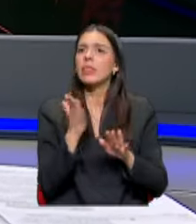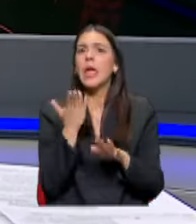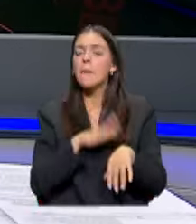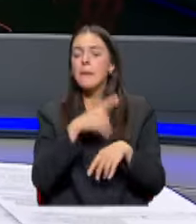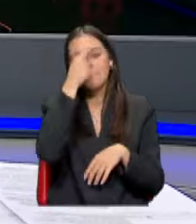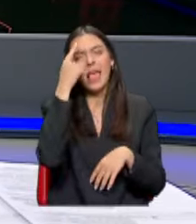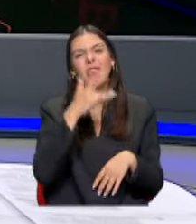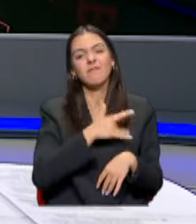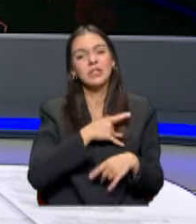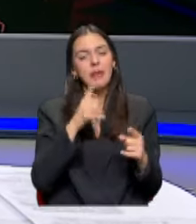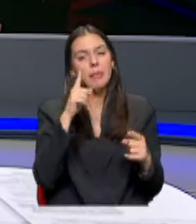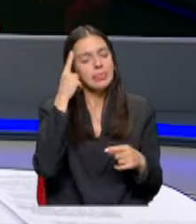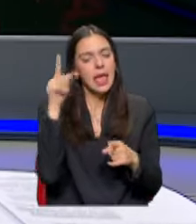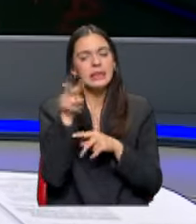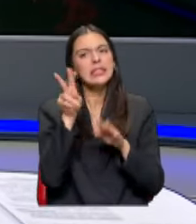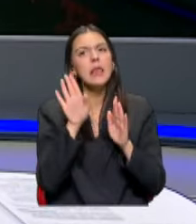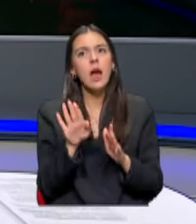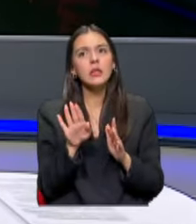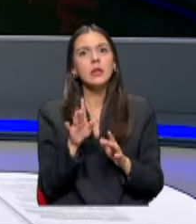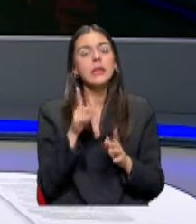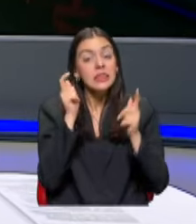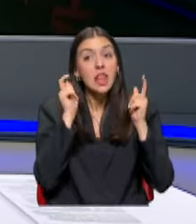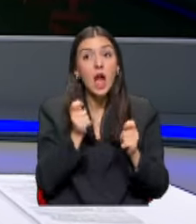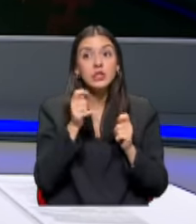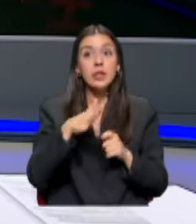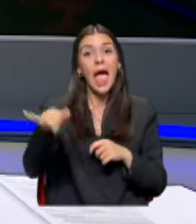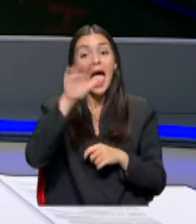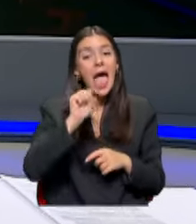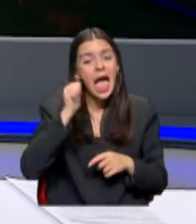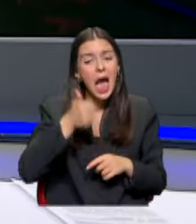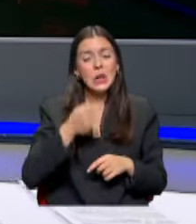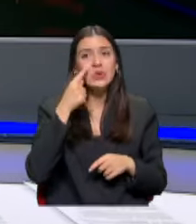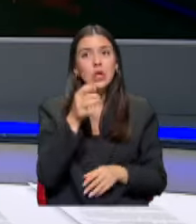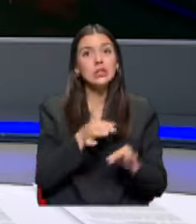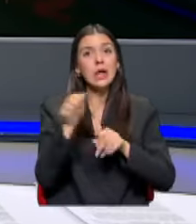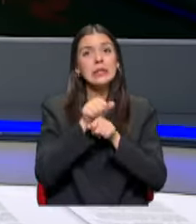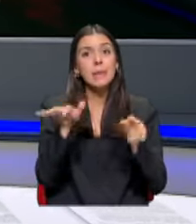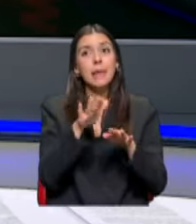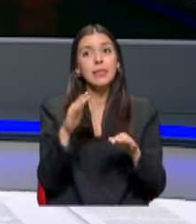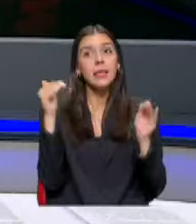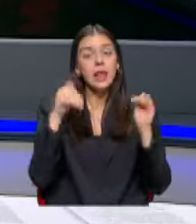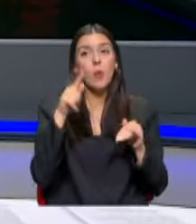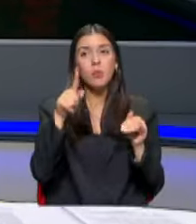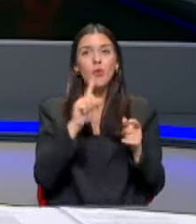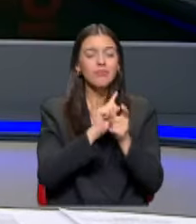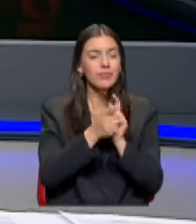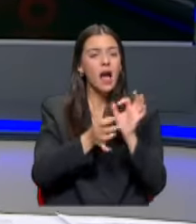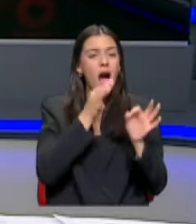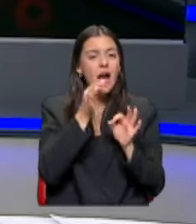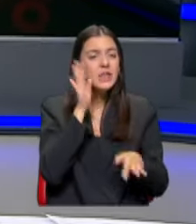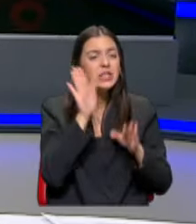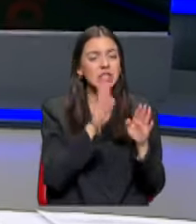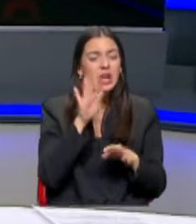Belki vicdanıyla baş başa kalır. Çünkü gerçekten her gün sosyal medyaya düşen o hayvanlara